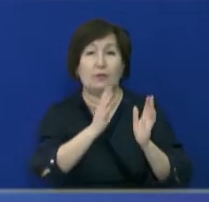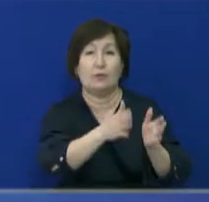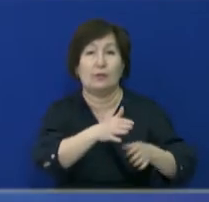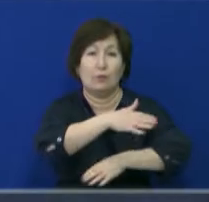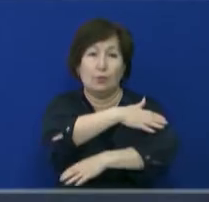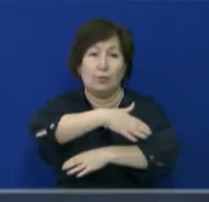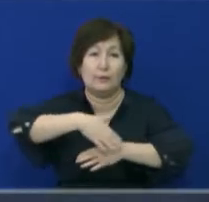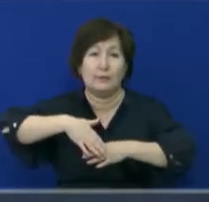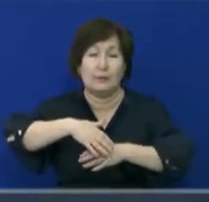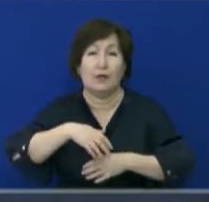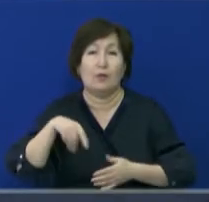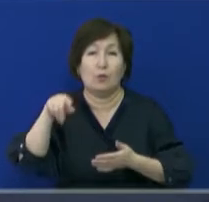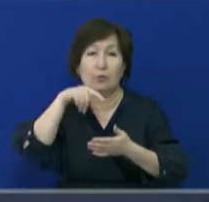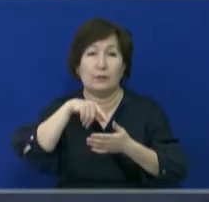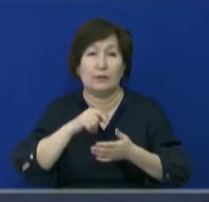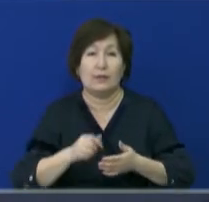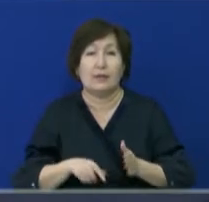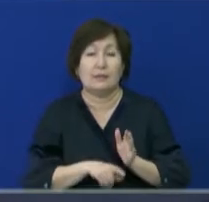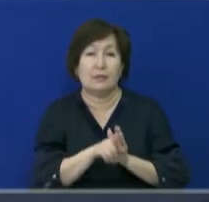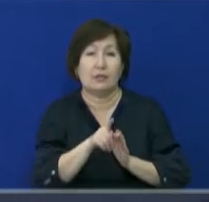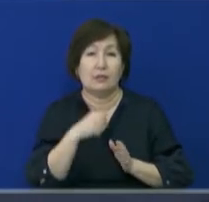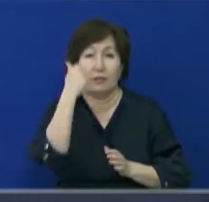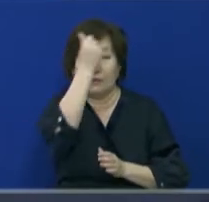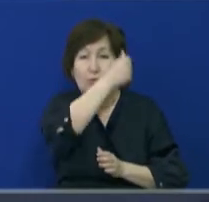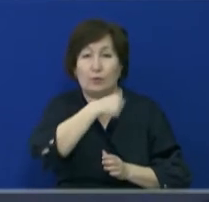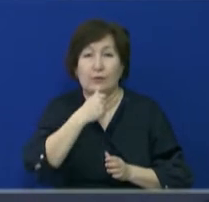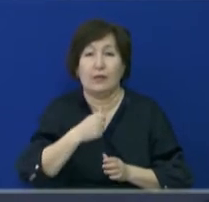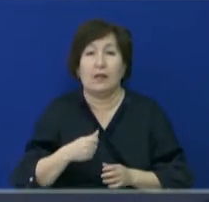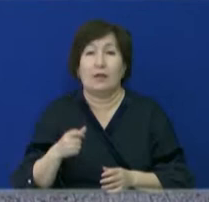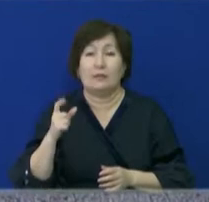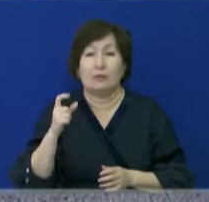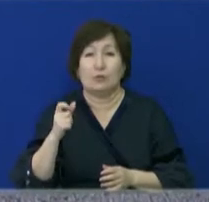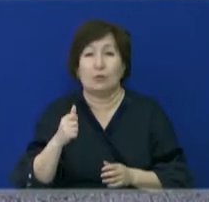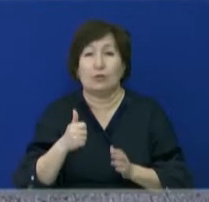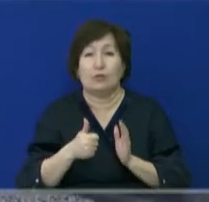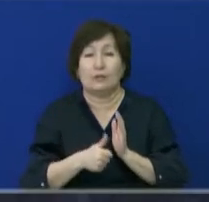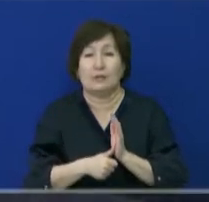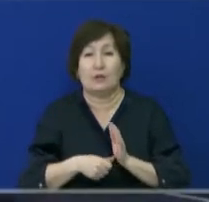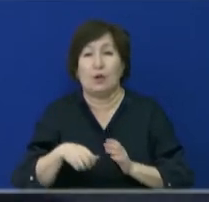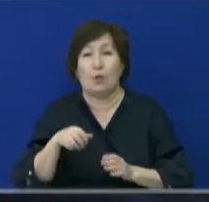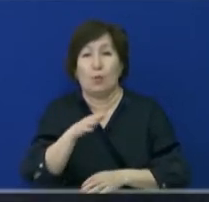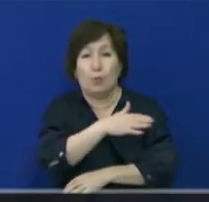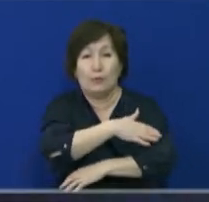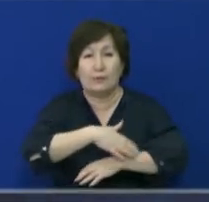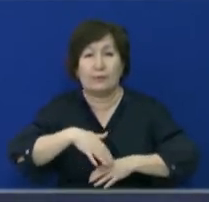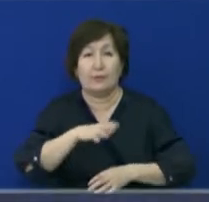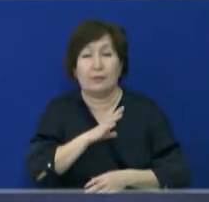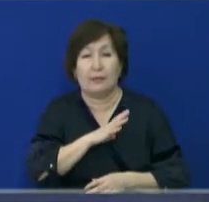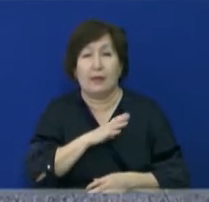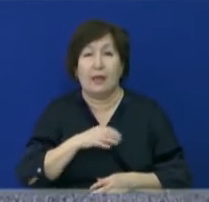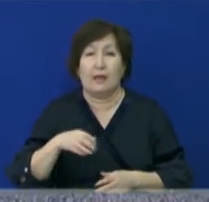аударайық. Жыл басынан бері аталған жоба бойынша 136 көшеге 7659 шам, 687